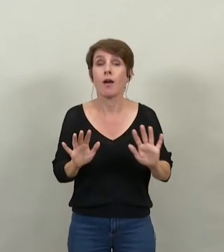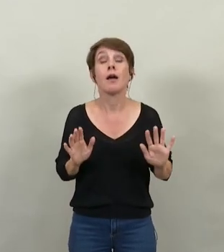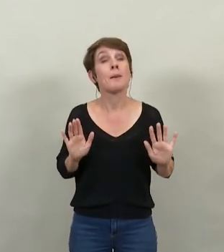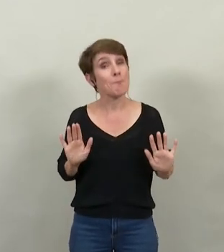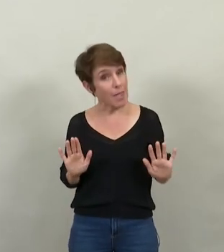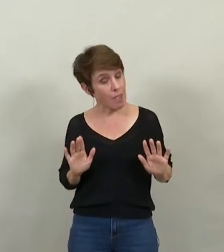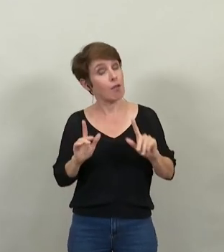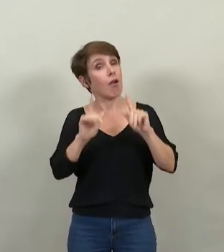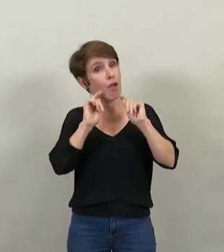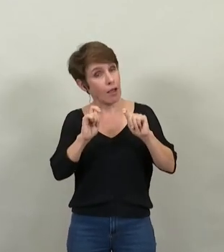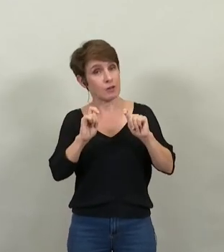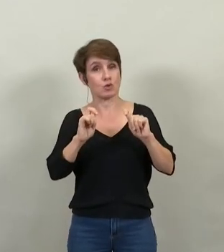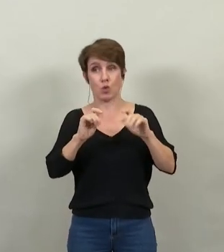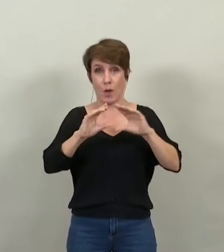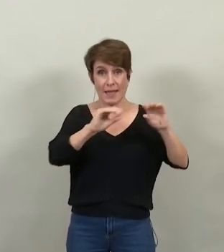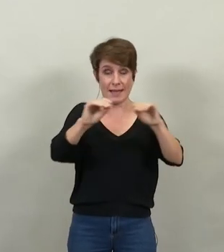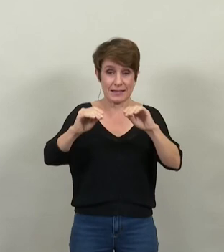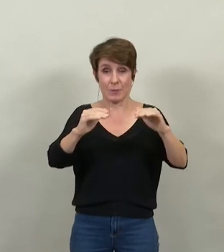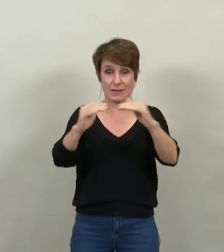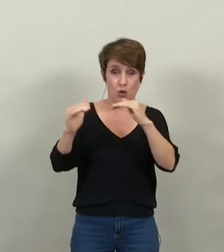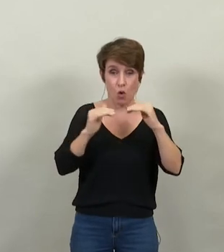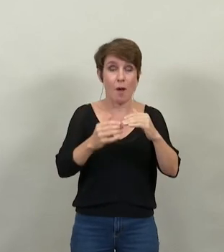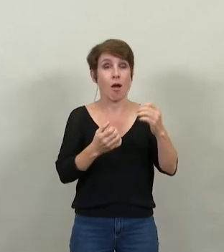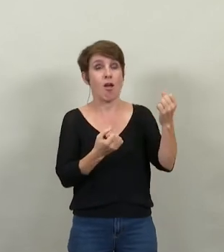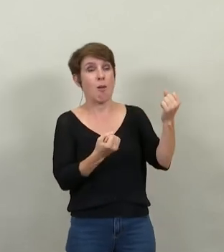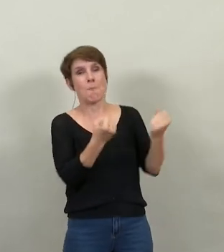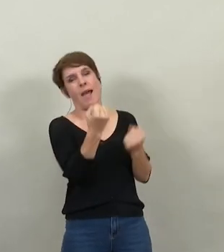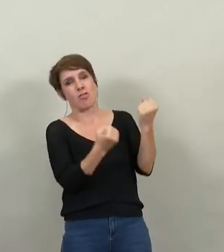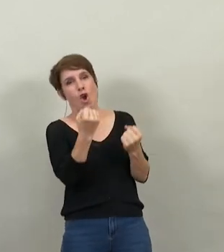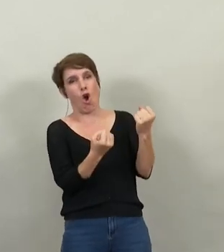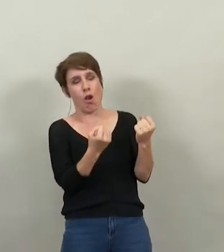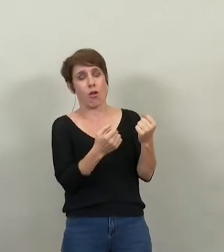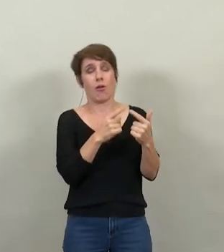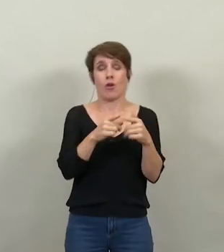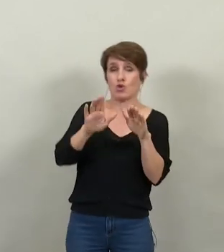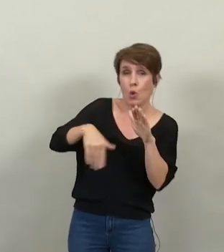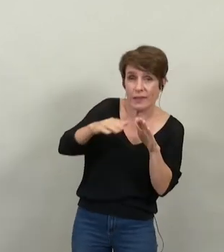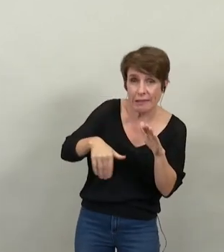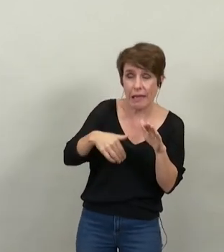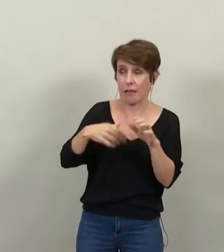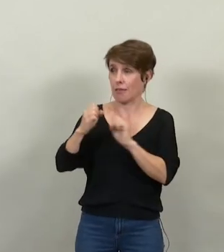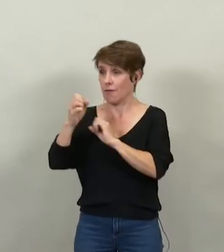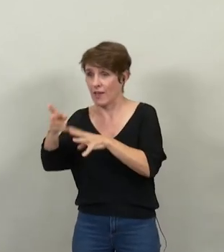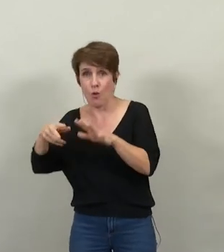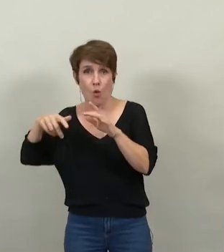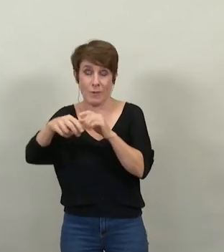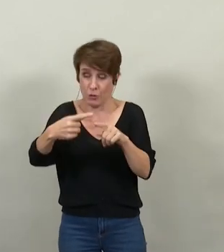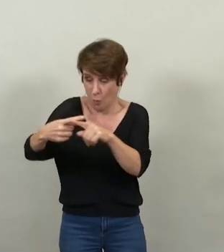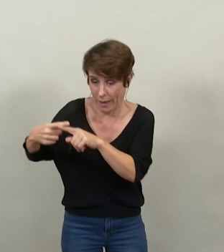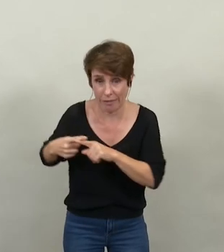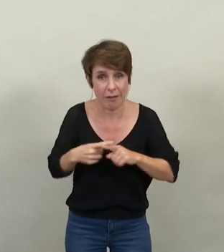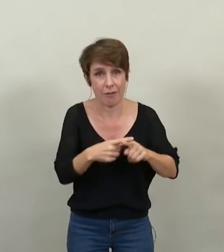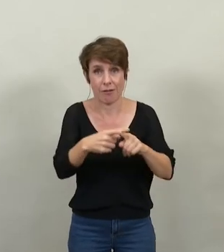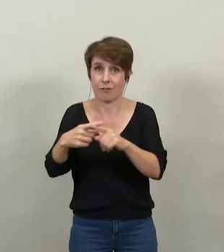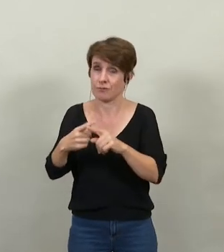commun entre la voiture la bagnole exactement les trottinetes et cetera et puis et puis et puis